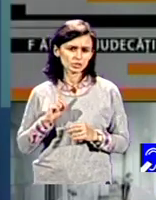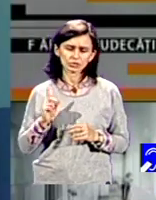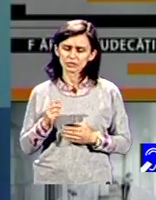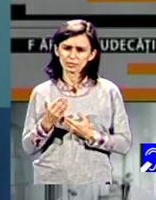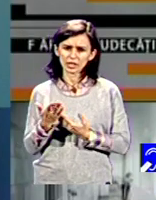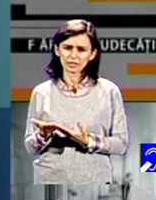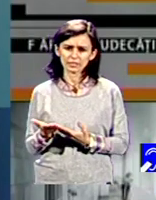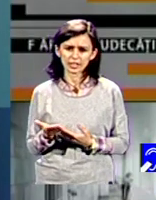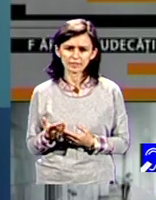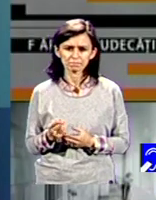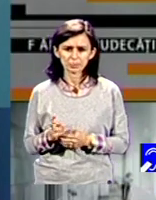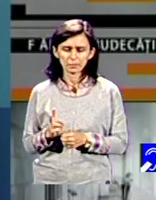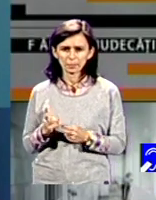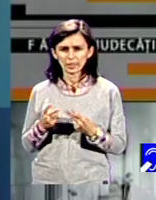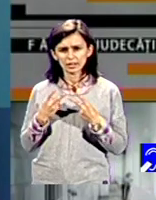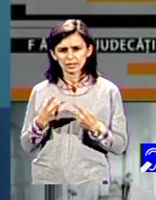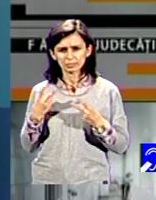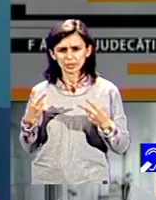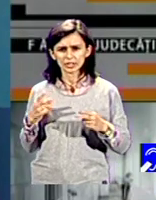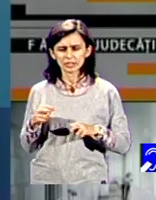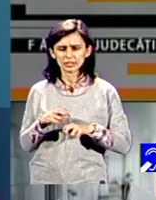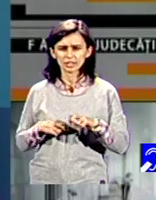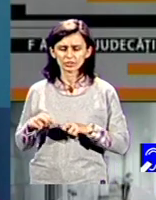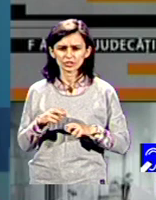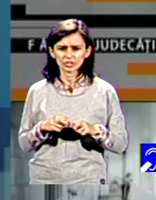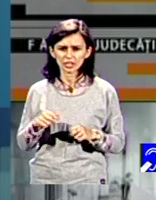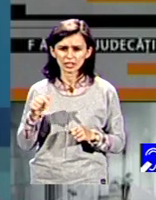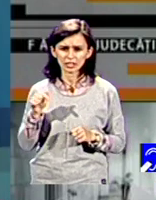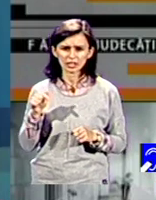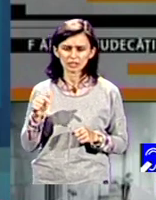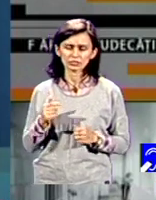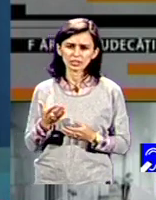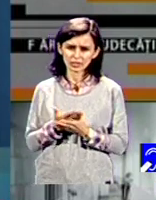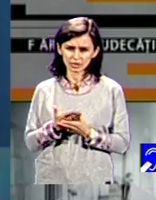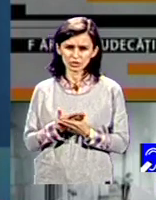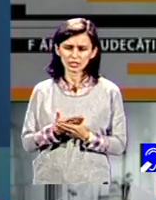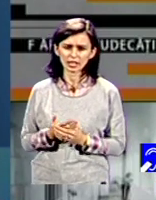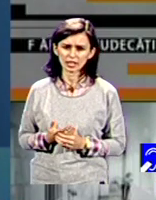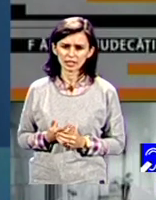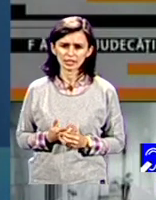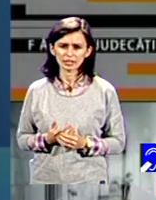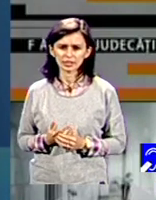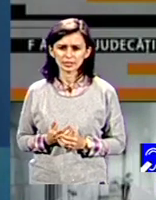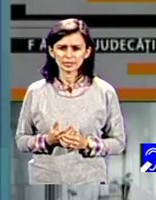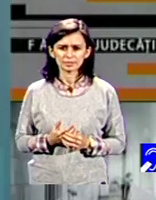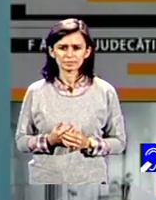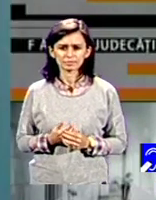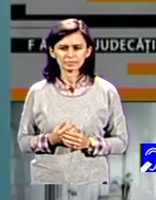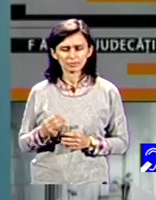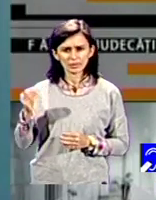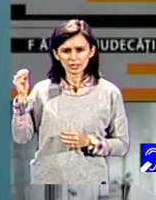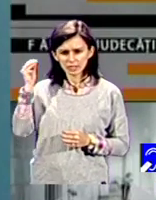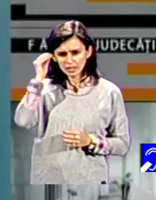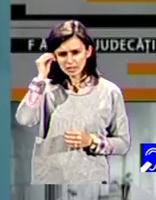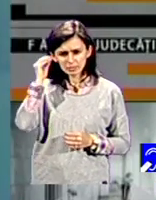importanță al Cercetării În astfel de dosare ne amintim cu toții de poate unii dintre noi de cazul